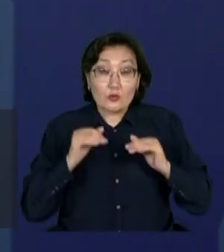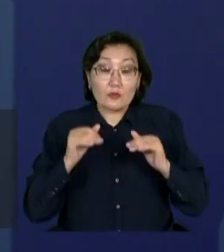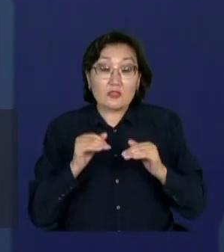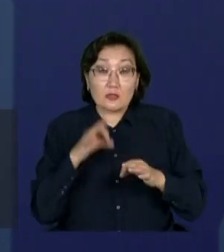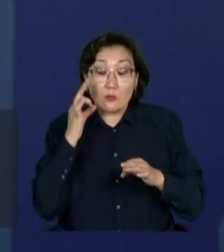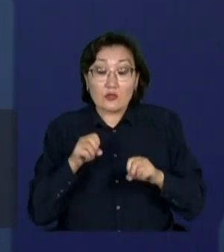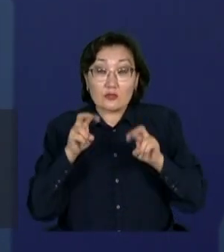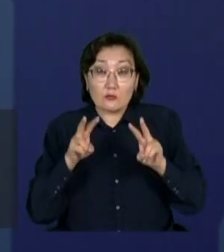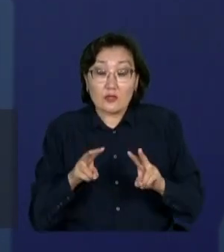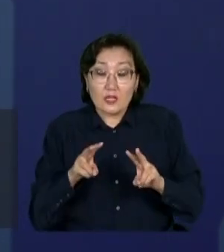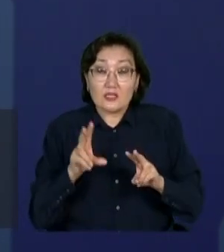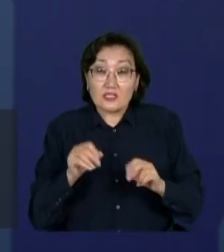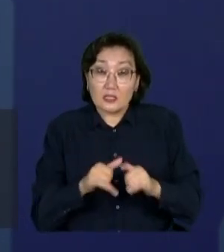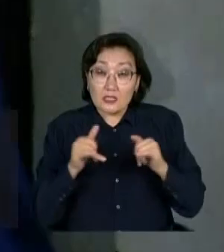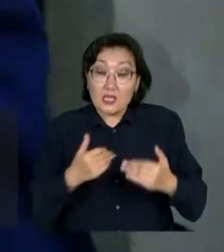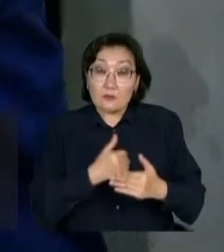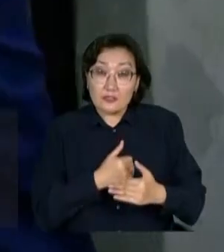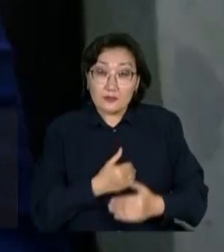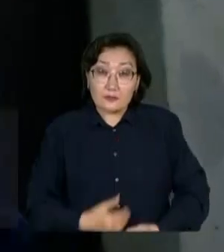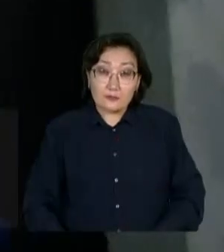білікті мамандар қатарын ұлғайтқымыз келеді.